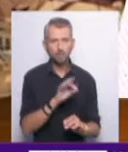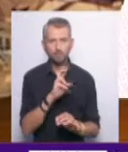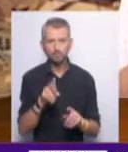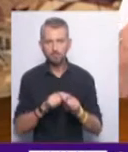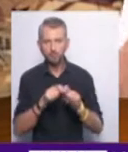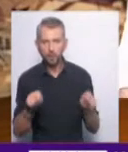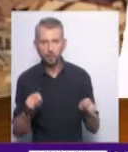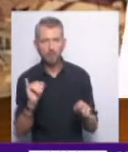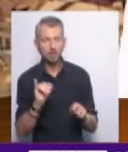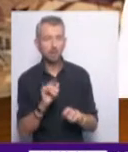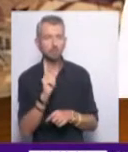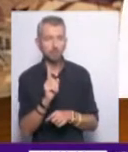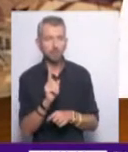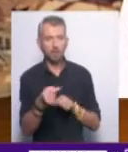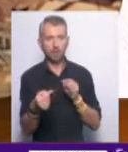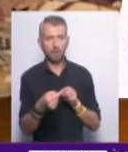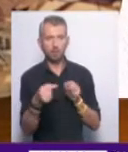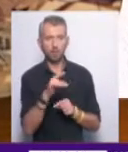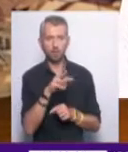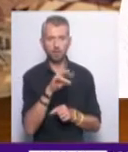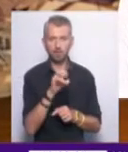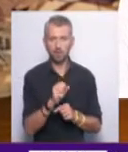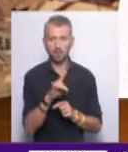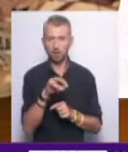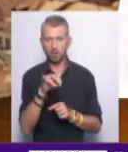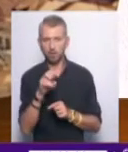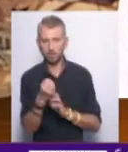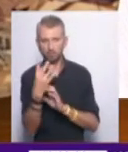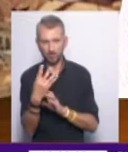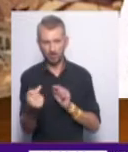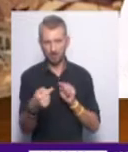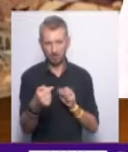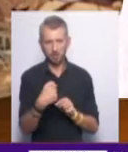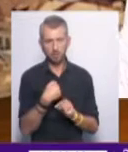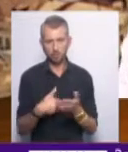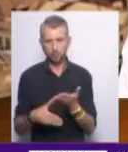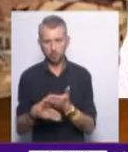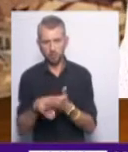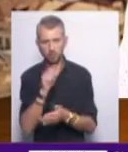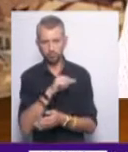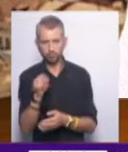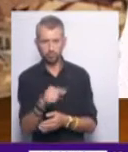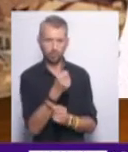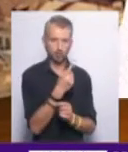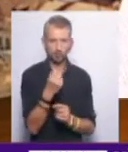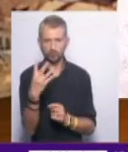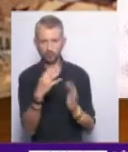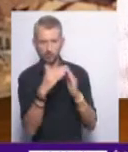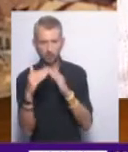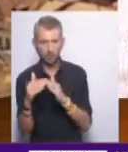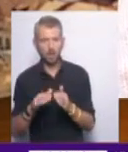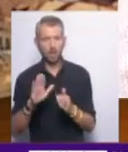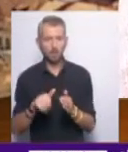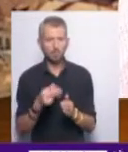створила. І, до речі, навпроти Ромена Ролана 14. Ми допомагали. І 14, і 11. Далі вони